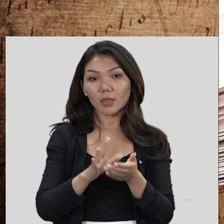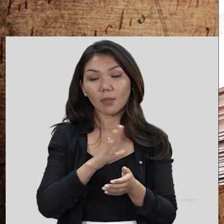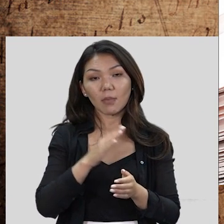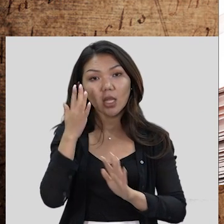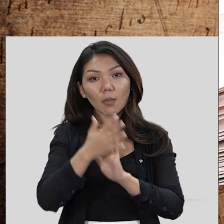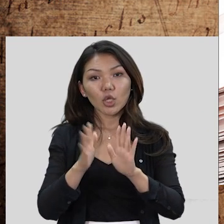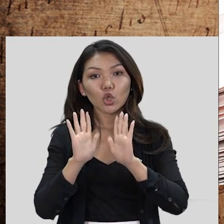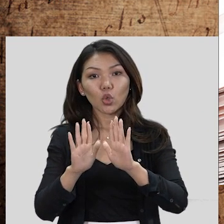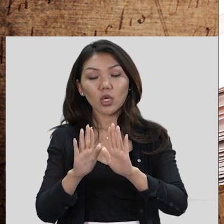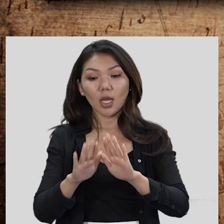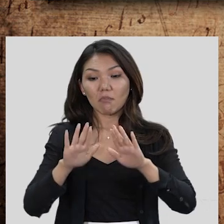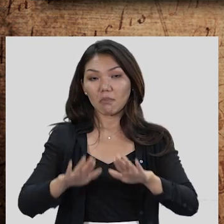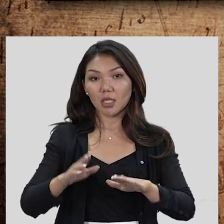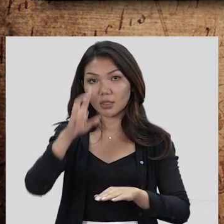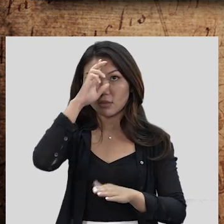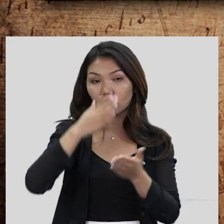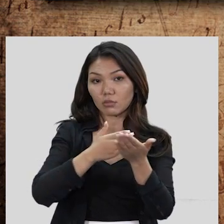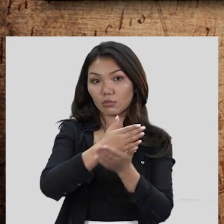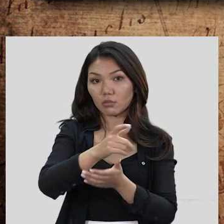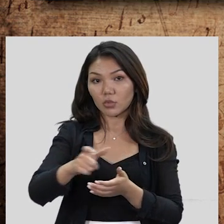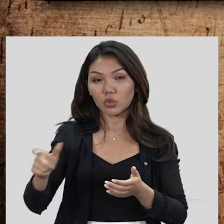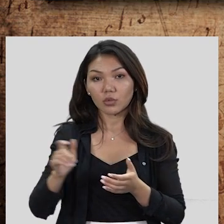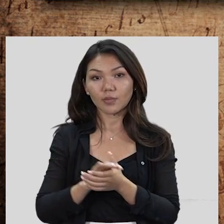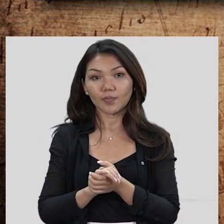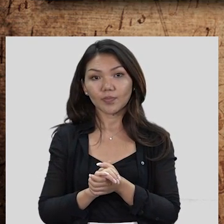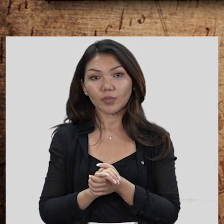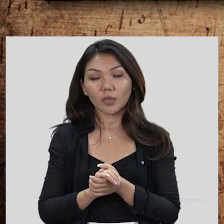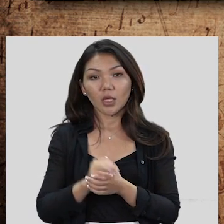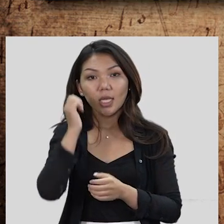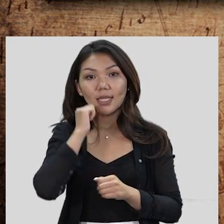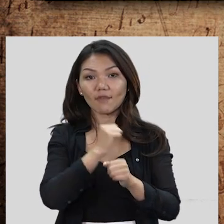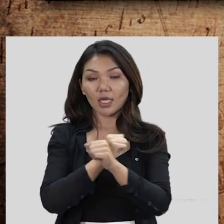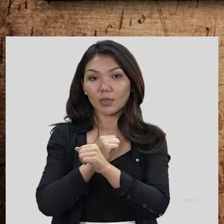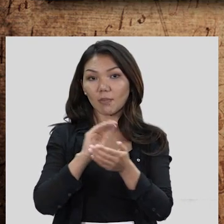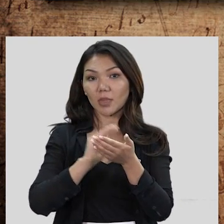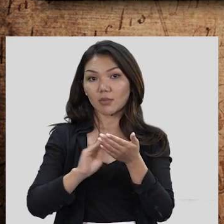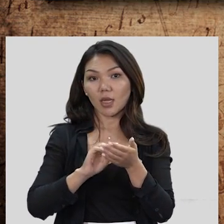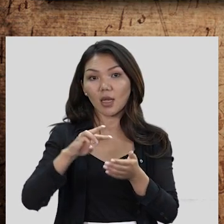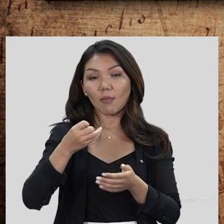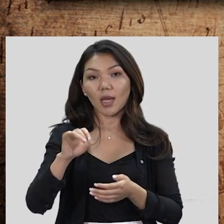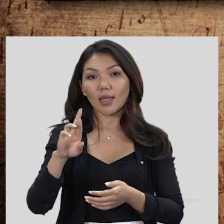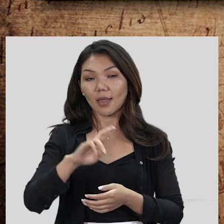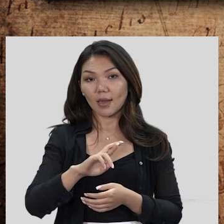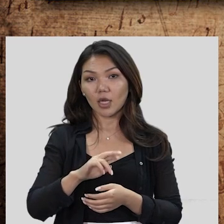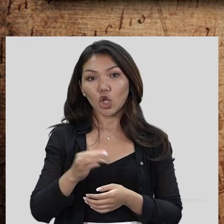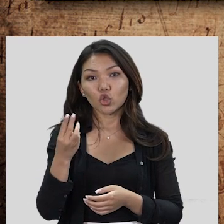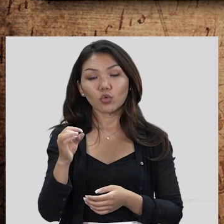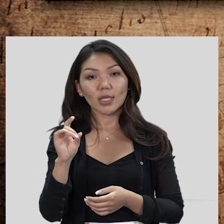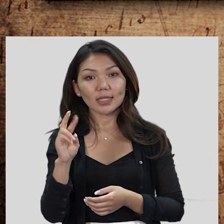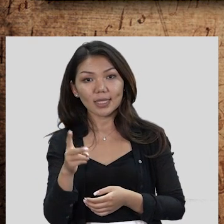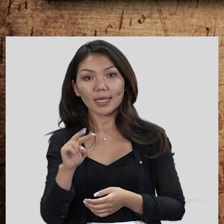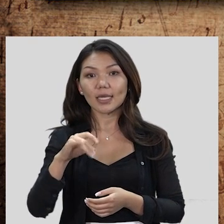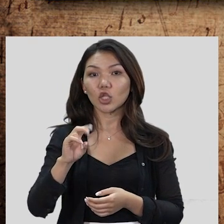только местным жрецам отчасти географической является древнеегипетская письменность письменность майя шумерская клинопись